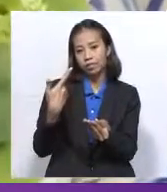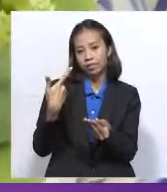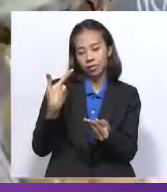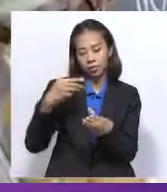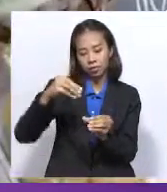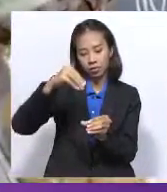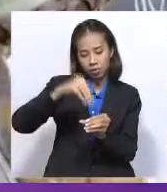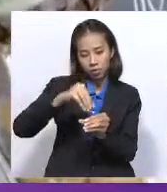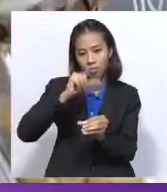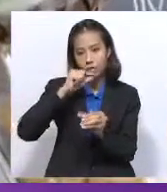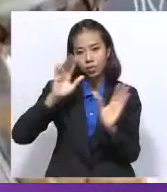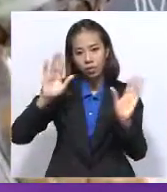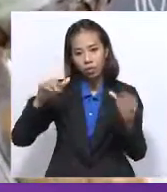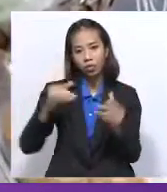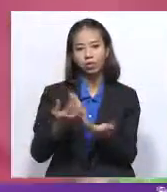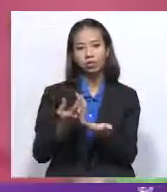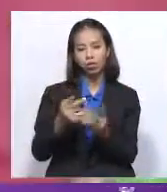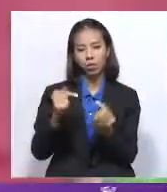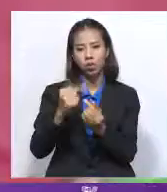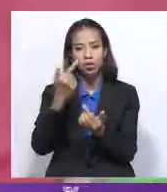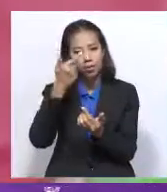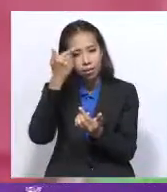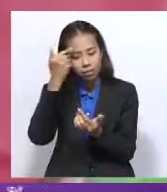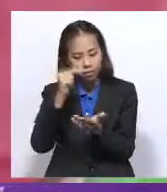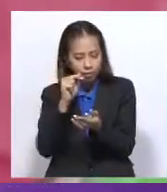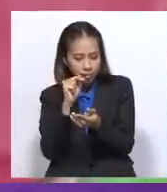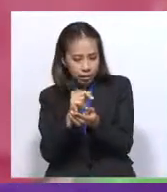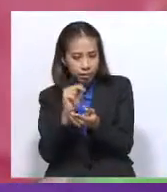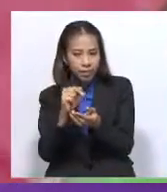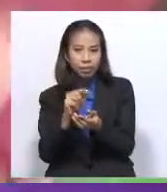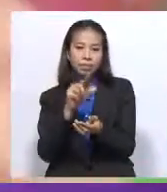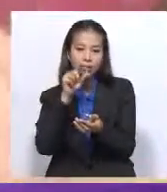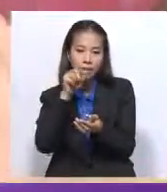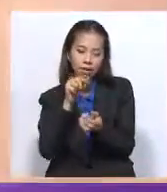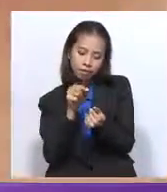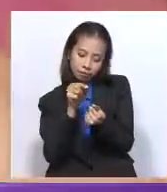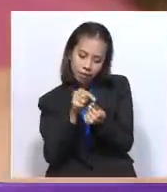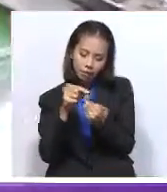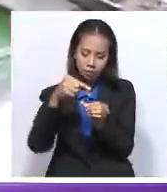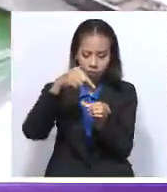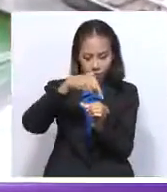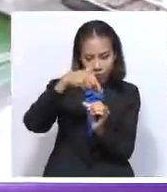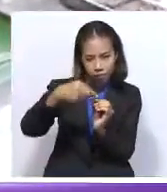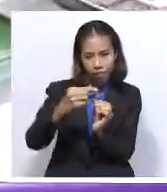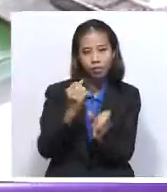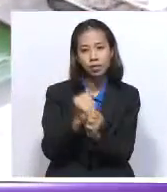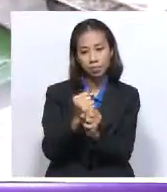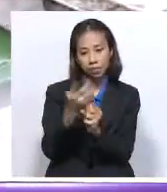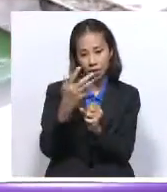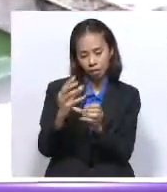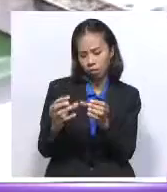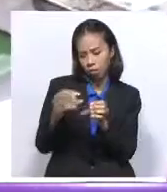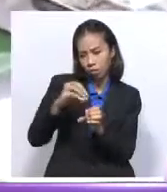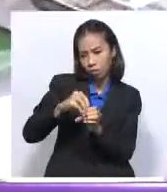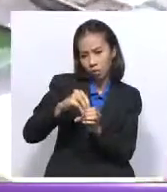ตัวนกติดตาด้วยงาดำติดปากด้วยพริกชี้ฟ้าแดงด้วยความปราณีตสำหรับไส้นั้นเป็น